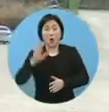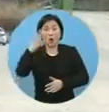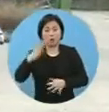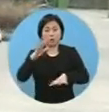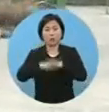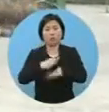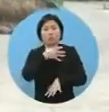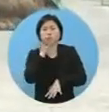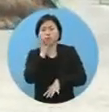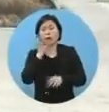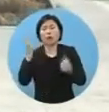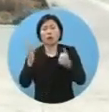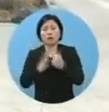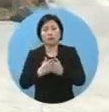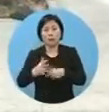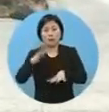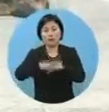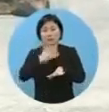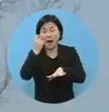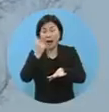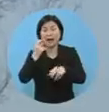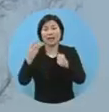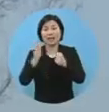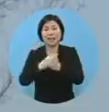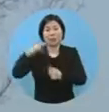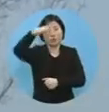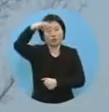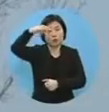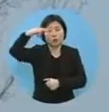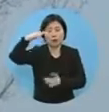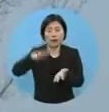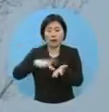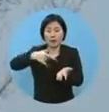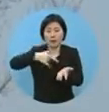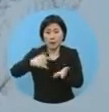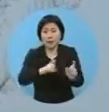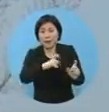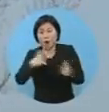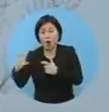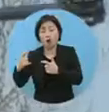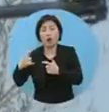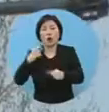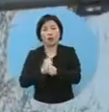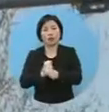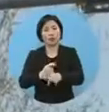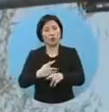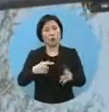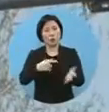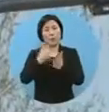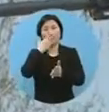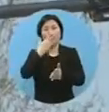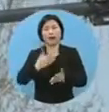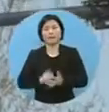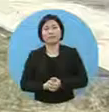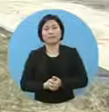부족해지면서 드론이 병해충 방제, 파종, 비료 살포 등의 일을 대신하는 농기계로 주목받고 있습니다.